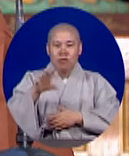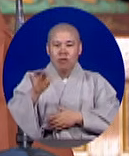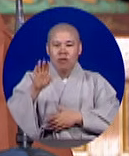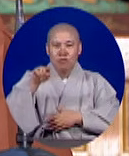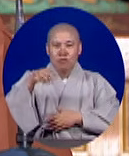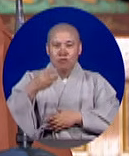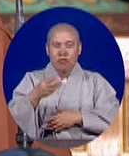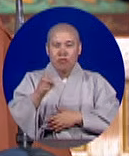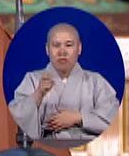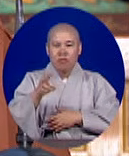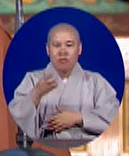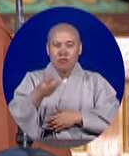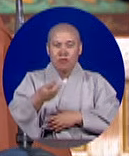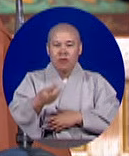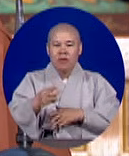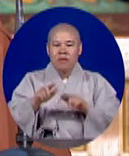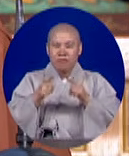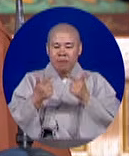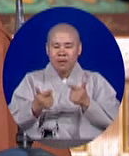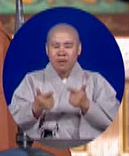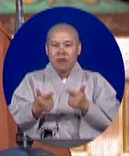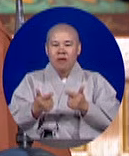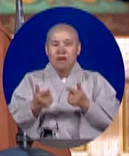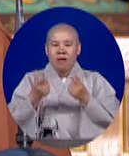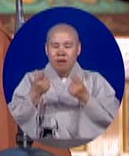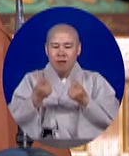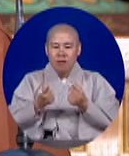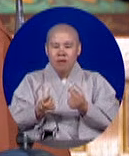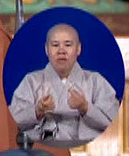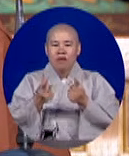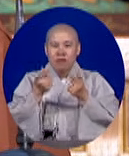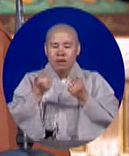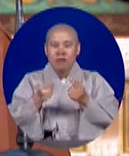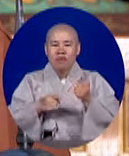이걸 알아야 돼요. 이게 공부예요.